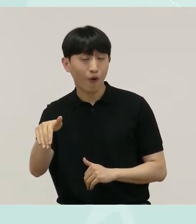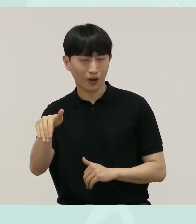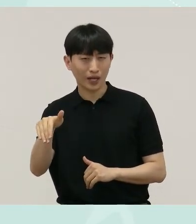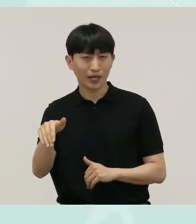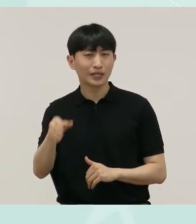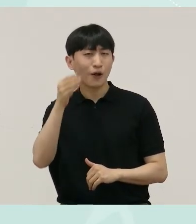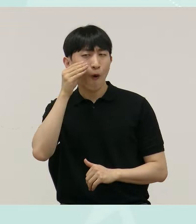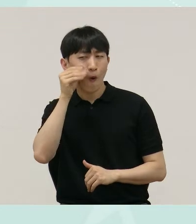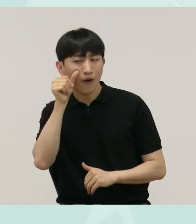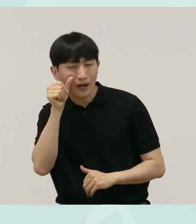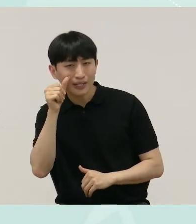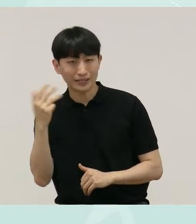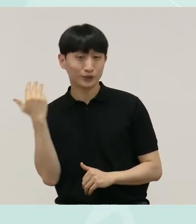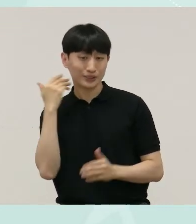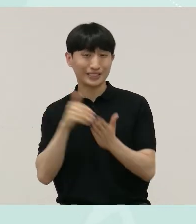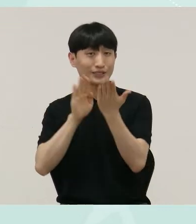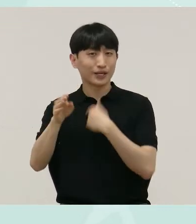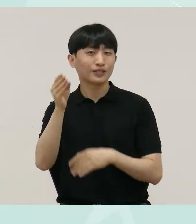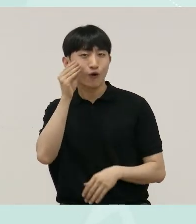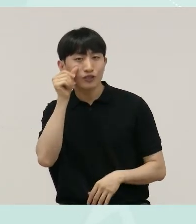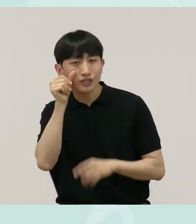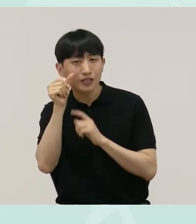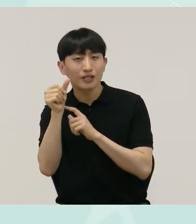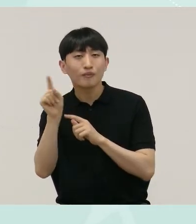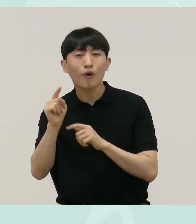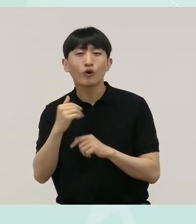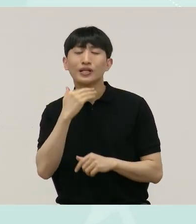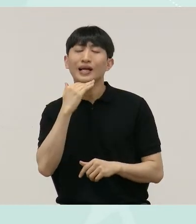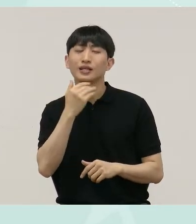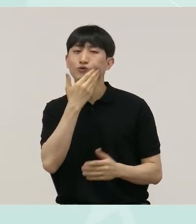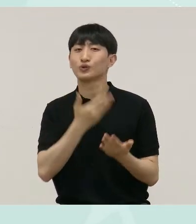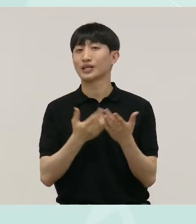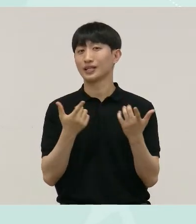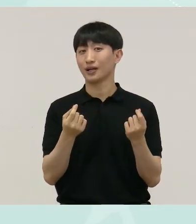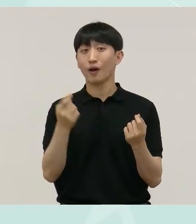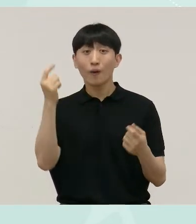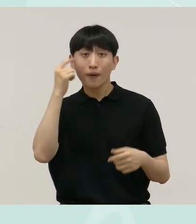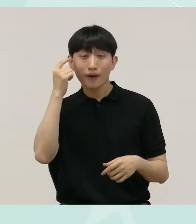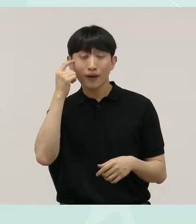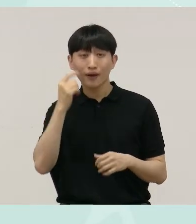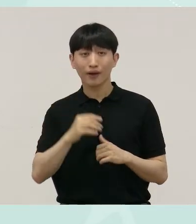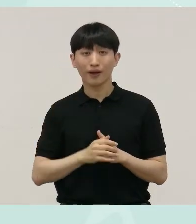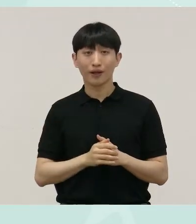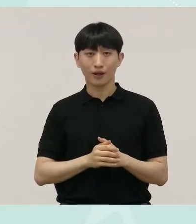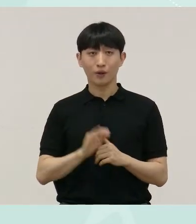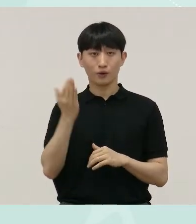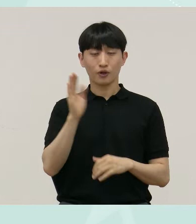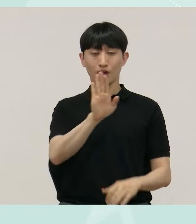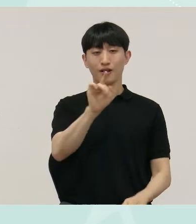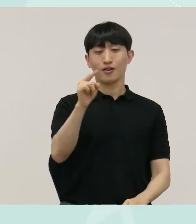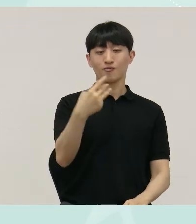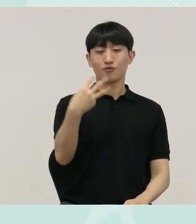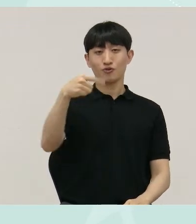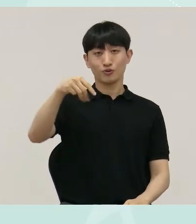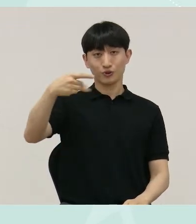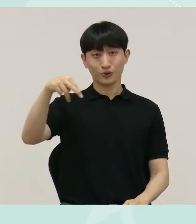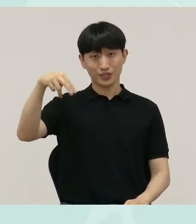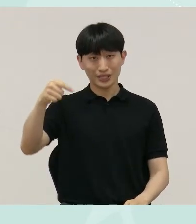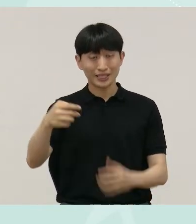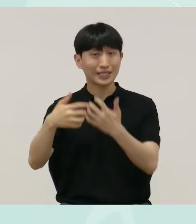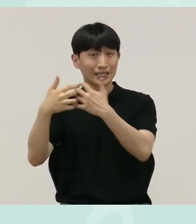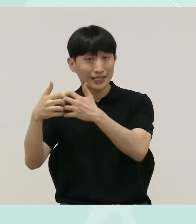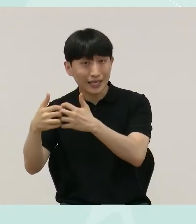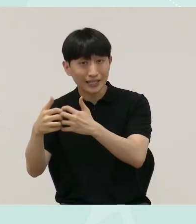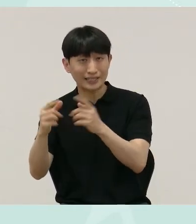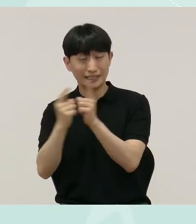나이가 굉장히 중요한 요소로 받아들여지고 있고요. 특히 이 이유가 그런 블루투스 기기라든지 이러한 디렉트